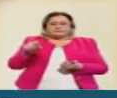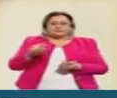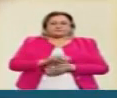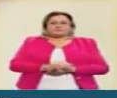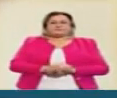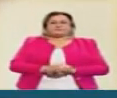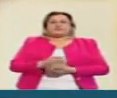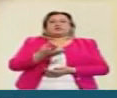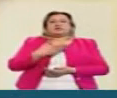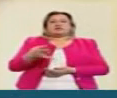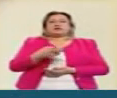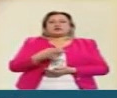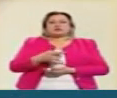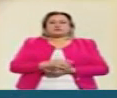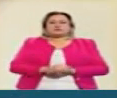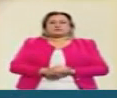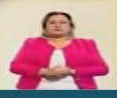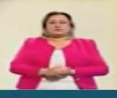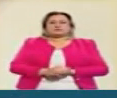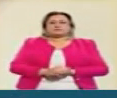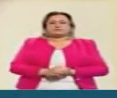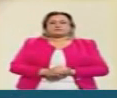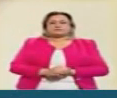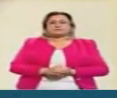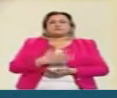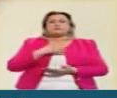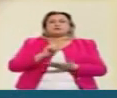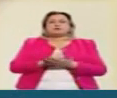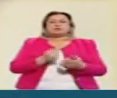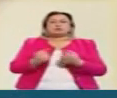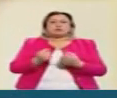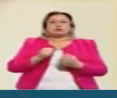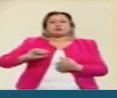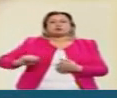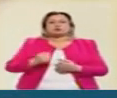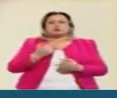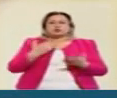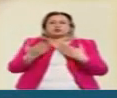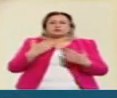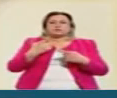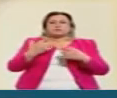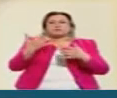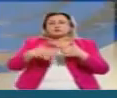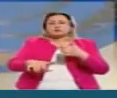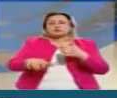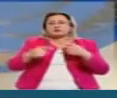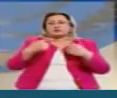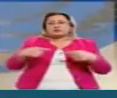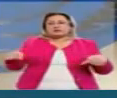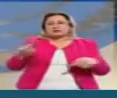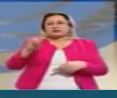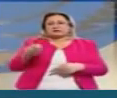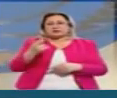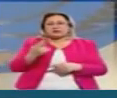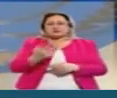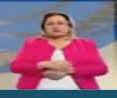жөнінде, қоғамдық бірлестіктердің қажеттілігі жөнінде, олардың қоғамдық рөлі жөнінде әртүрлі пікірлер айтыла басталды. Ассамблеяның